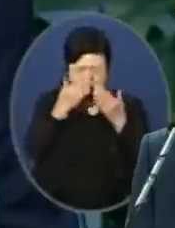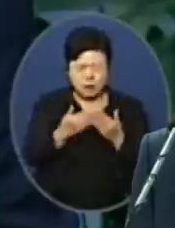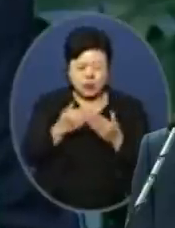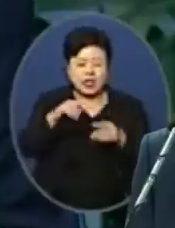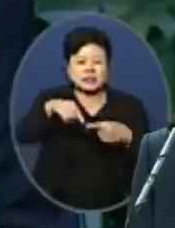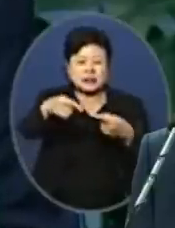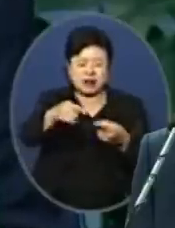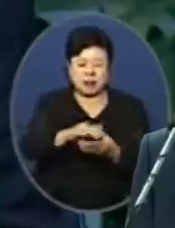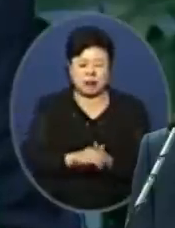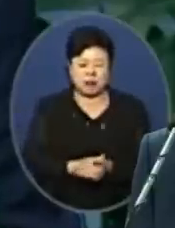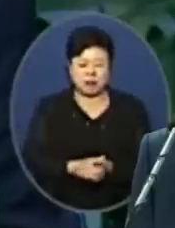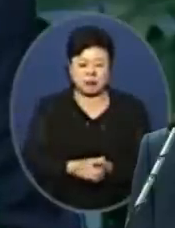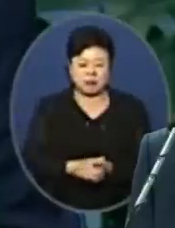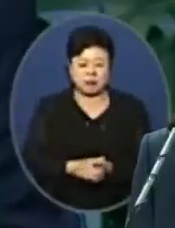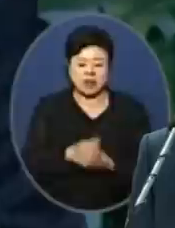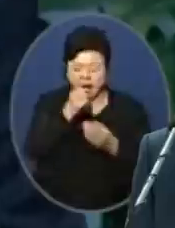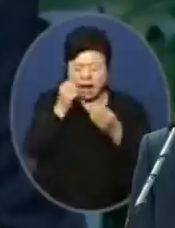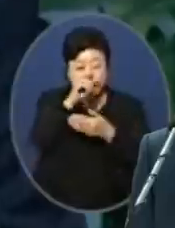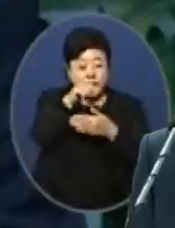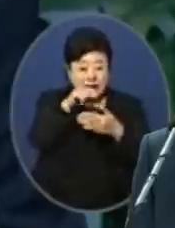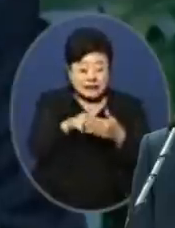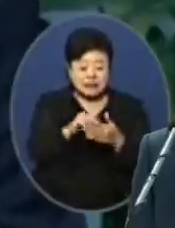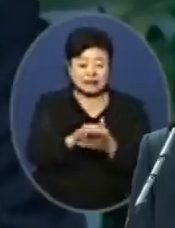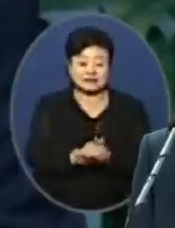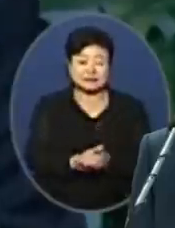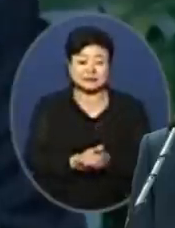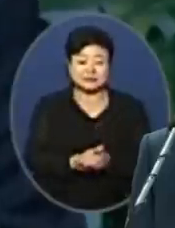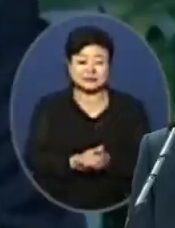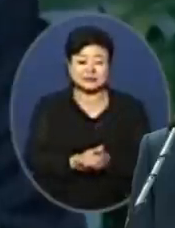들어가고 감옥에서